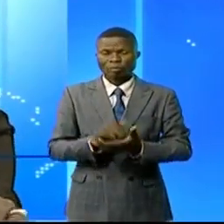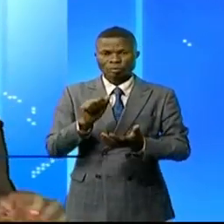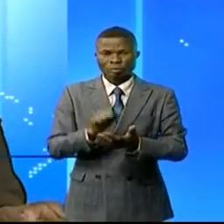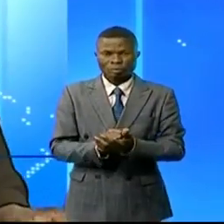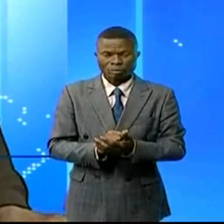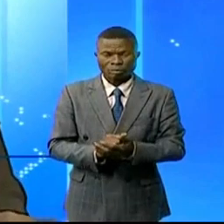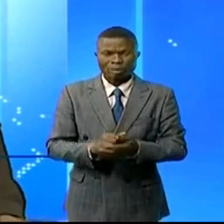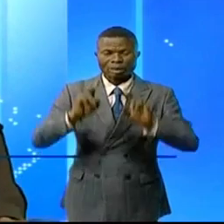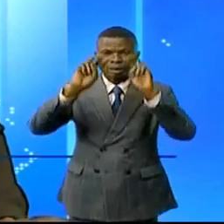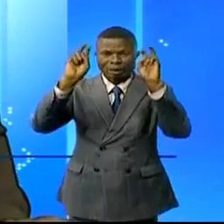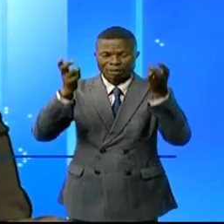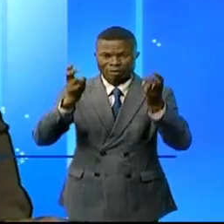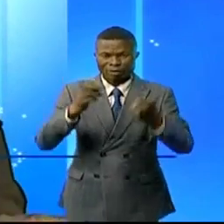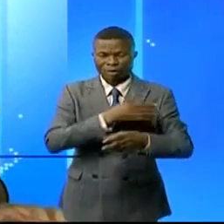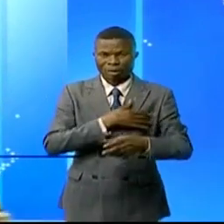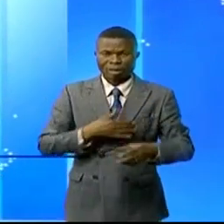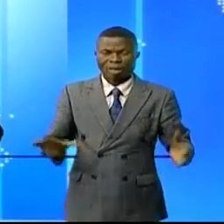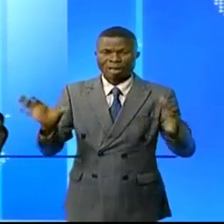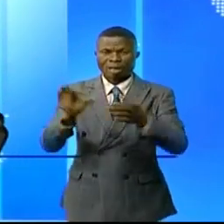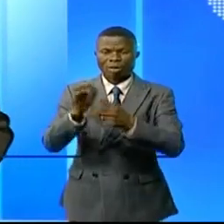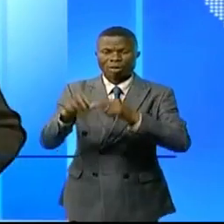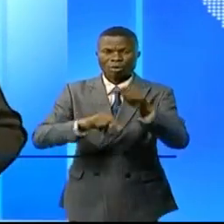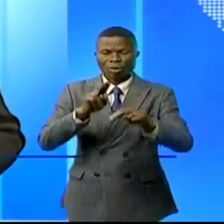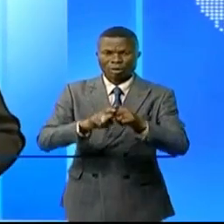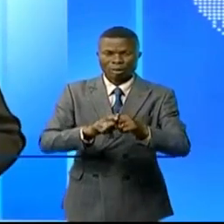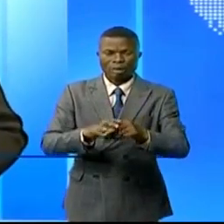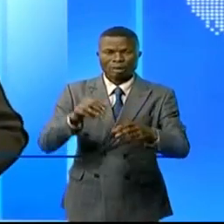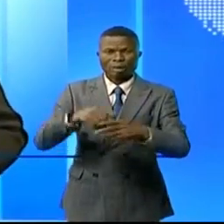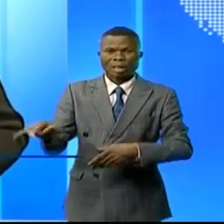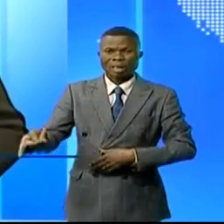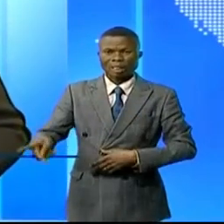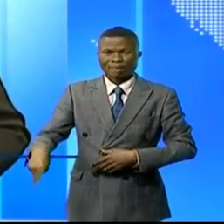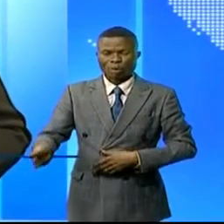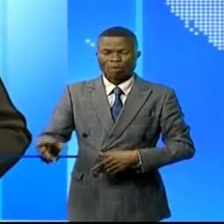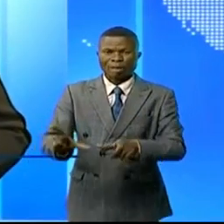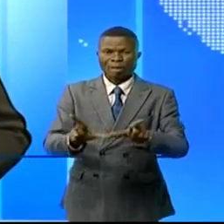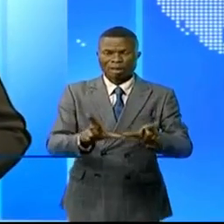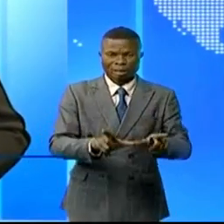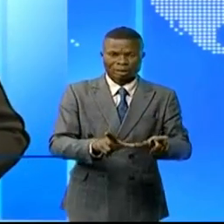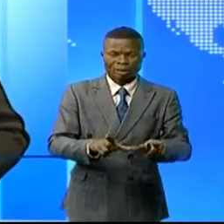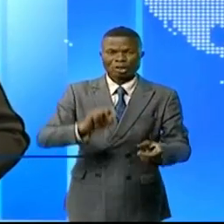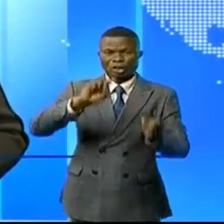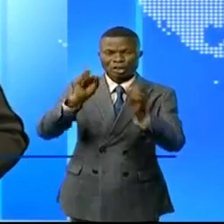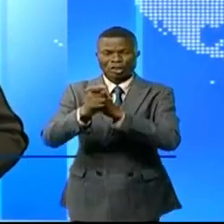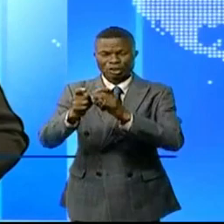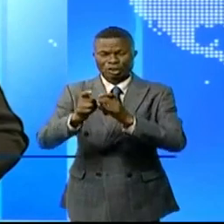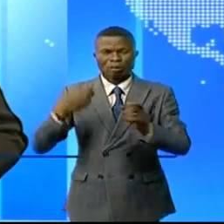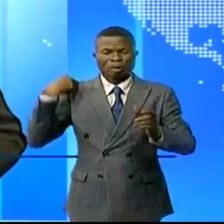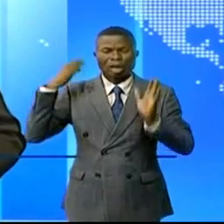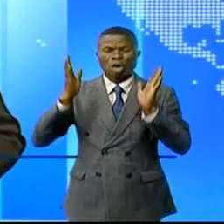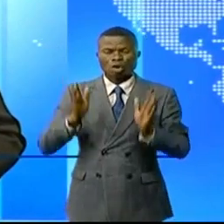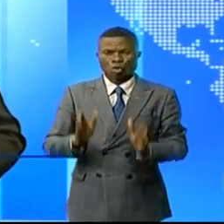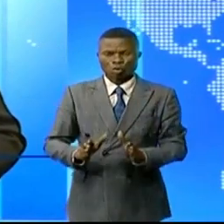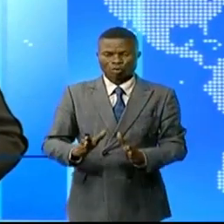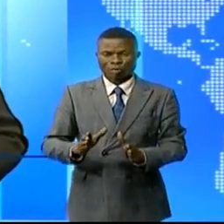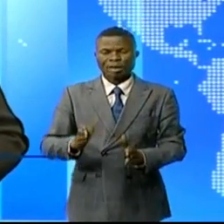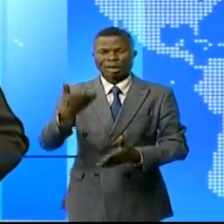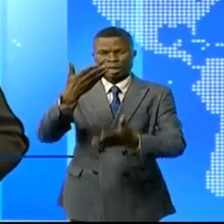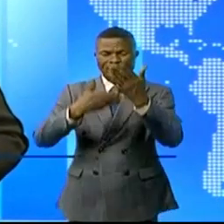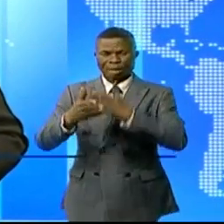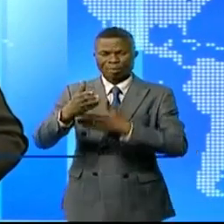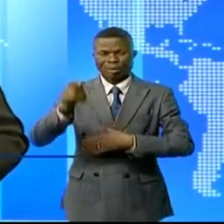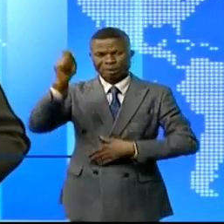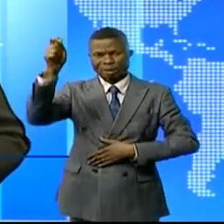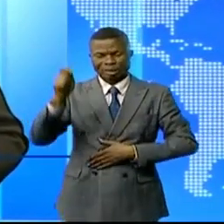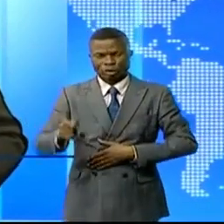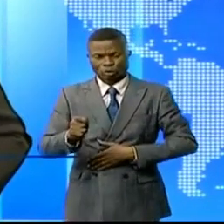la cité dite de coalition nationale. Et puis dans la province du Lualaba, l'état de siège décrété par le président de la République reste la seule solution pour